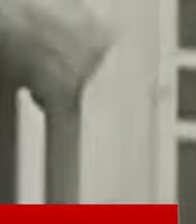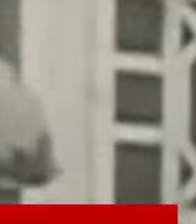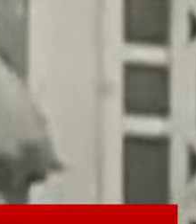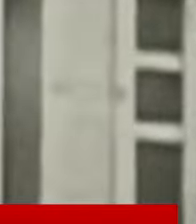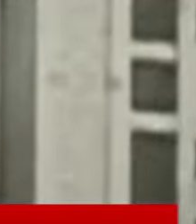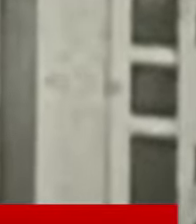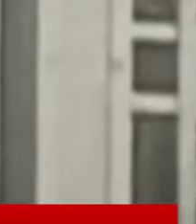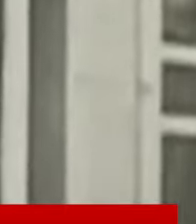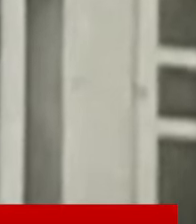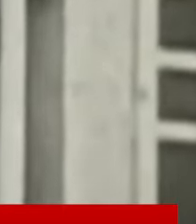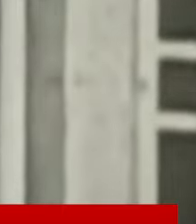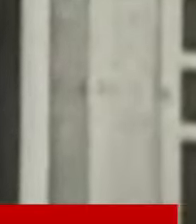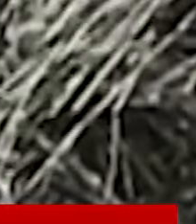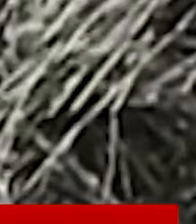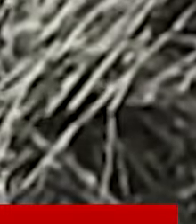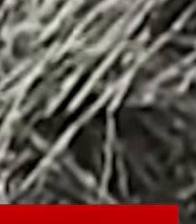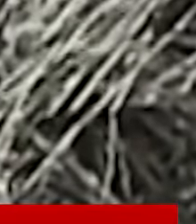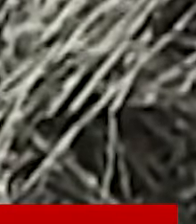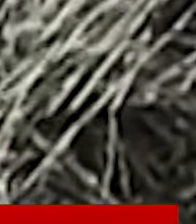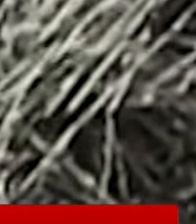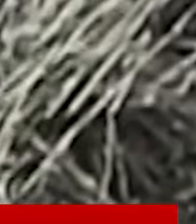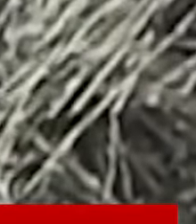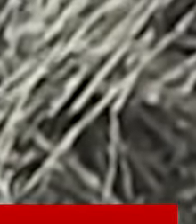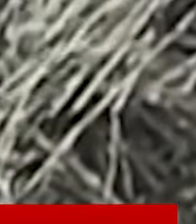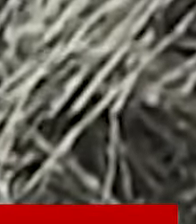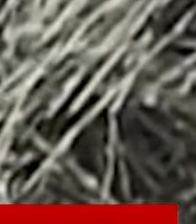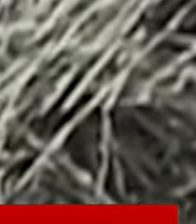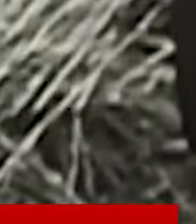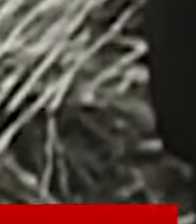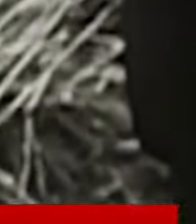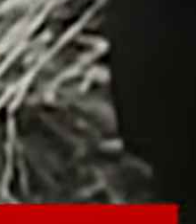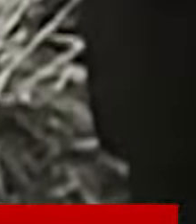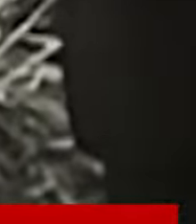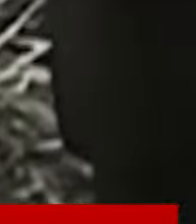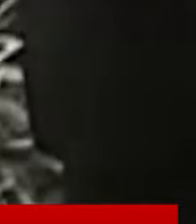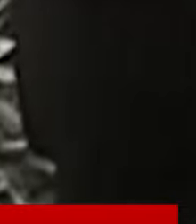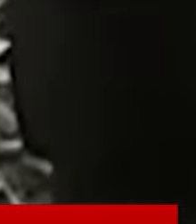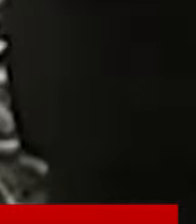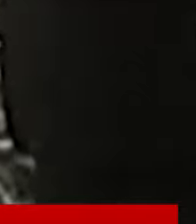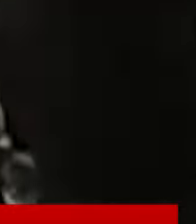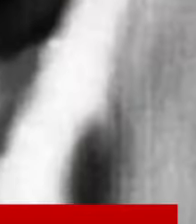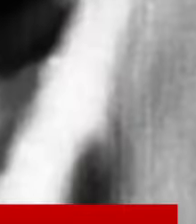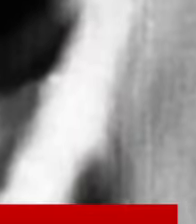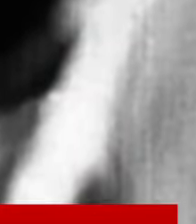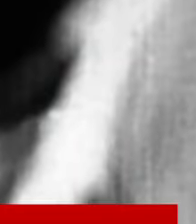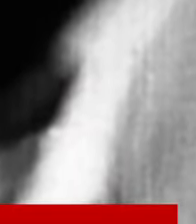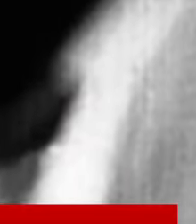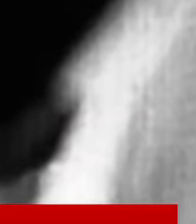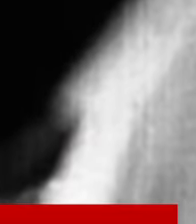Tanımadım Ben Senden Daha Güzel Kimselere de